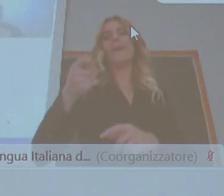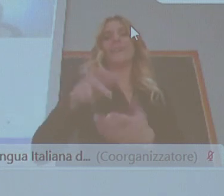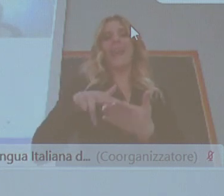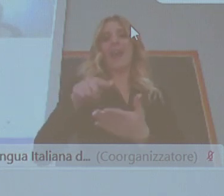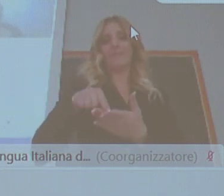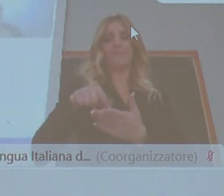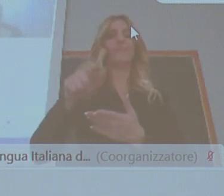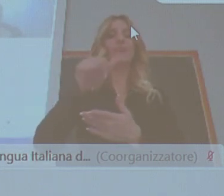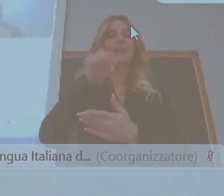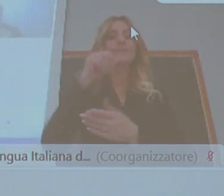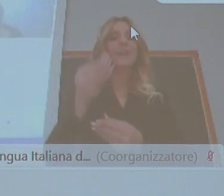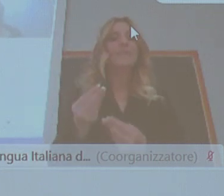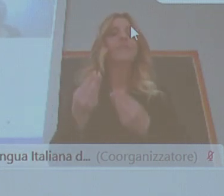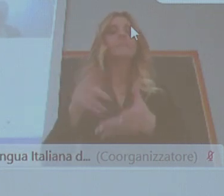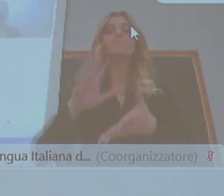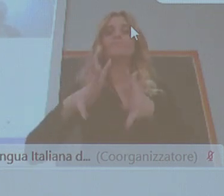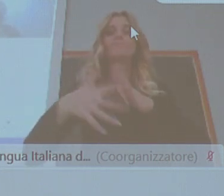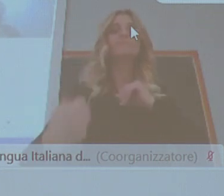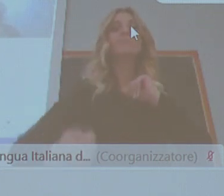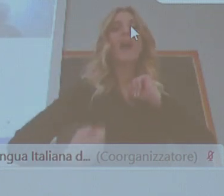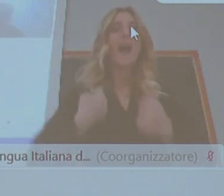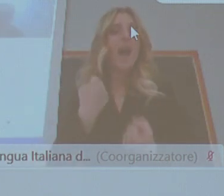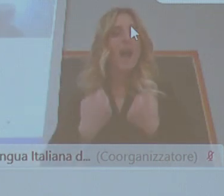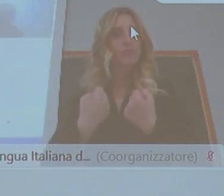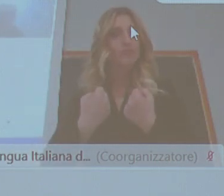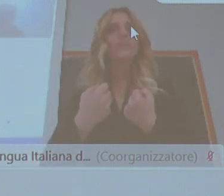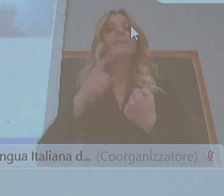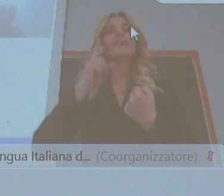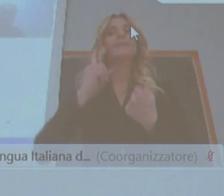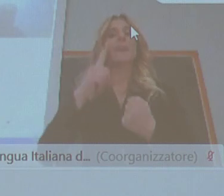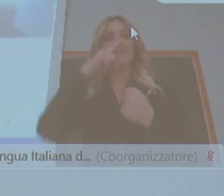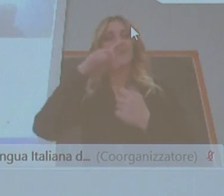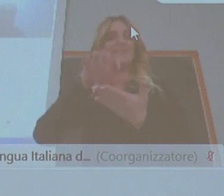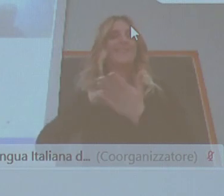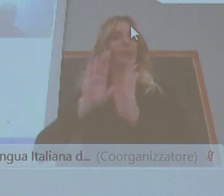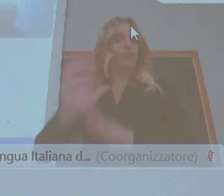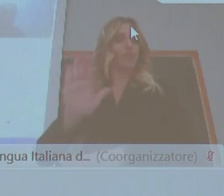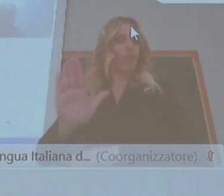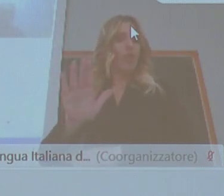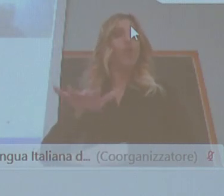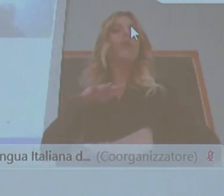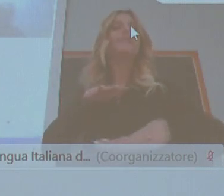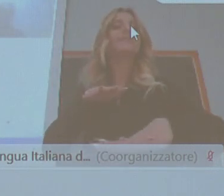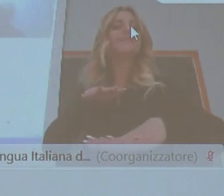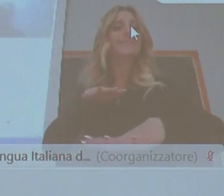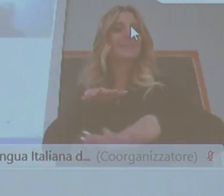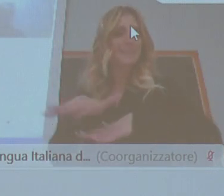privati, che agiscono a vario titolo nel sistema